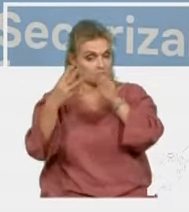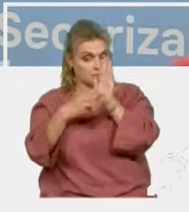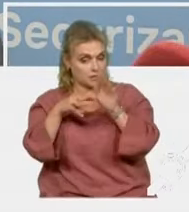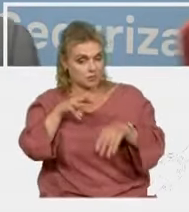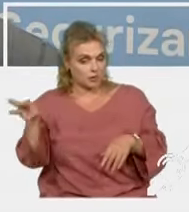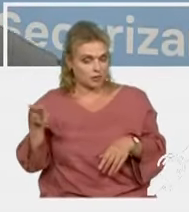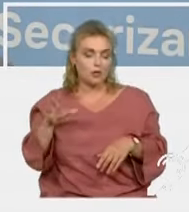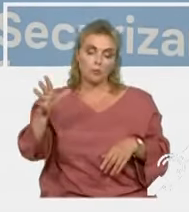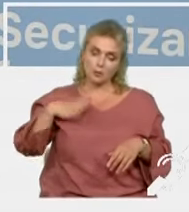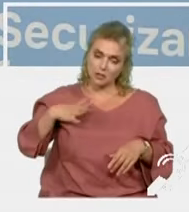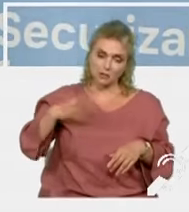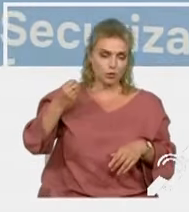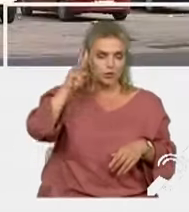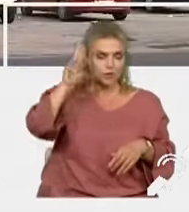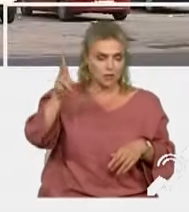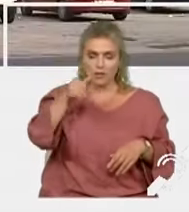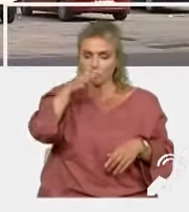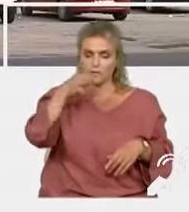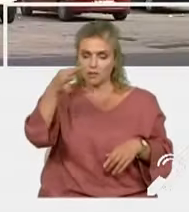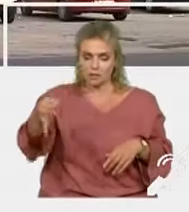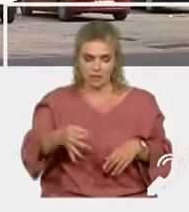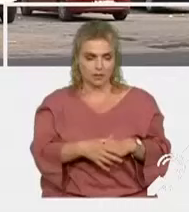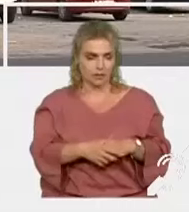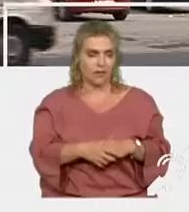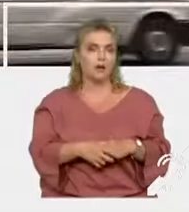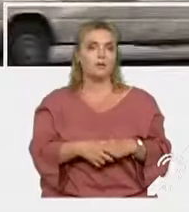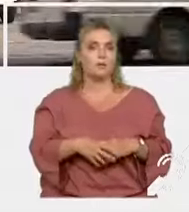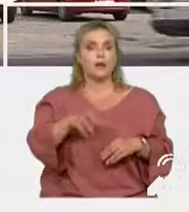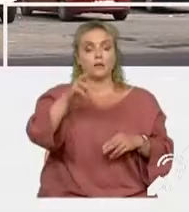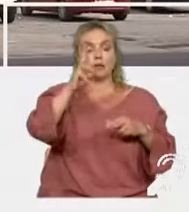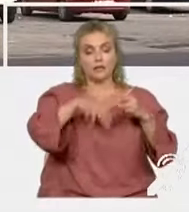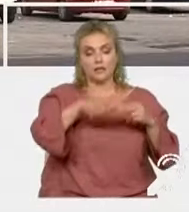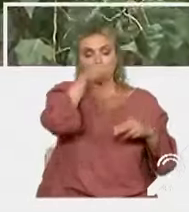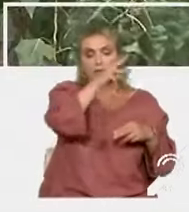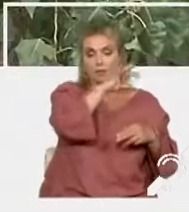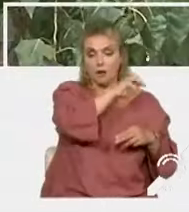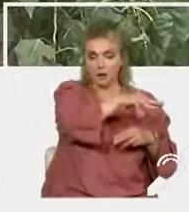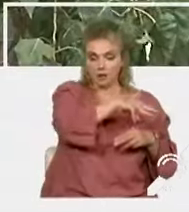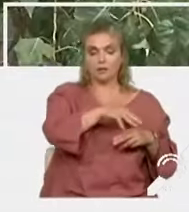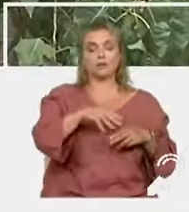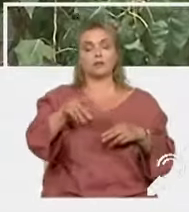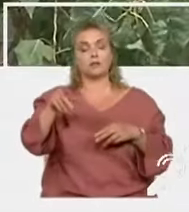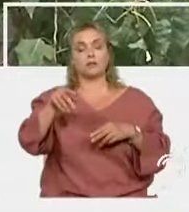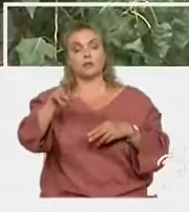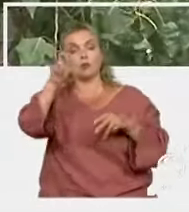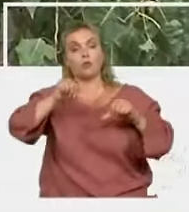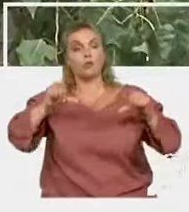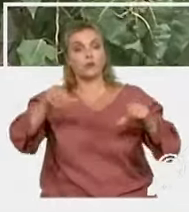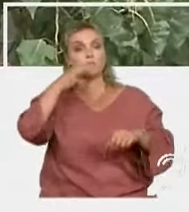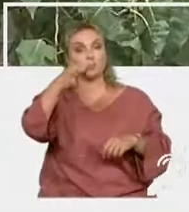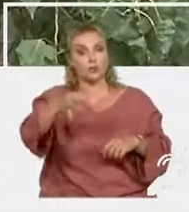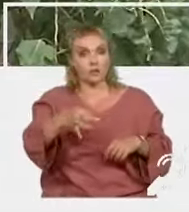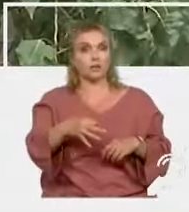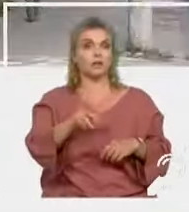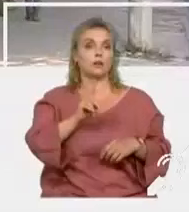public. La sfârșitul lunii martie, reprezentanții guvernului spuneau că prețul de vânzare va fi de aproximativ